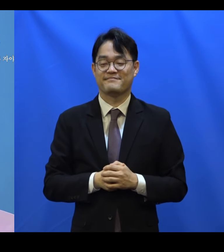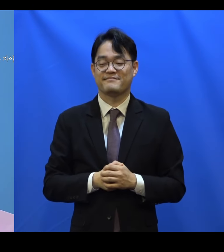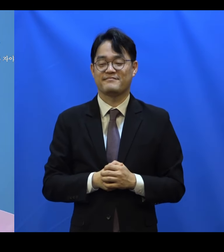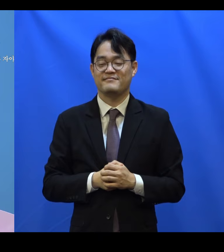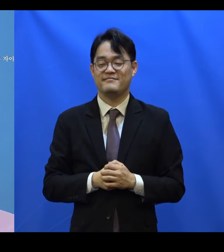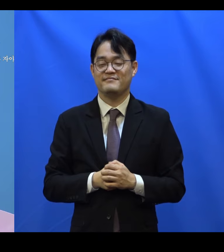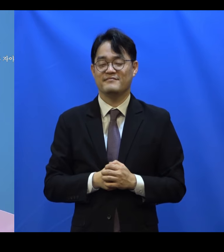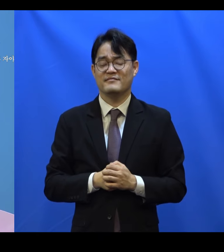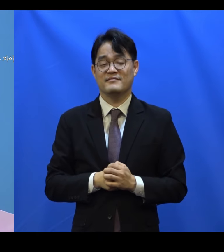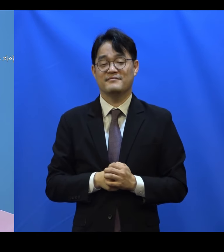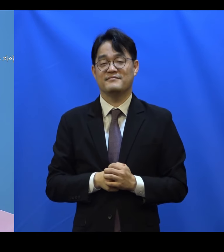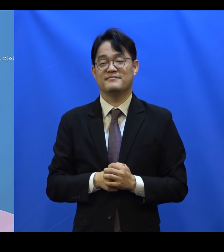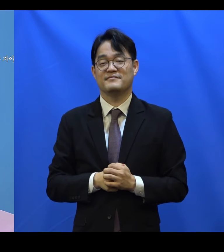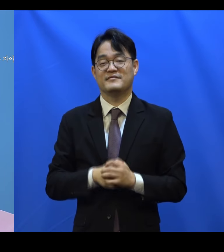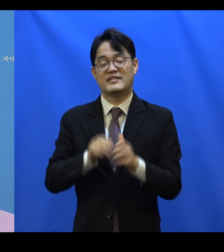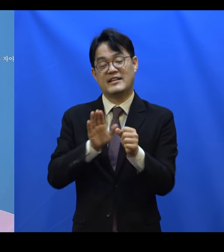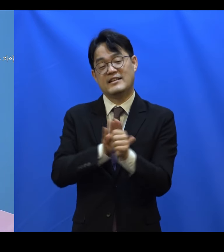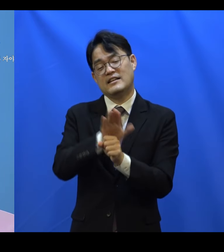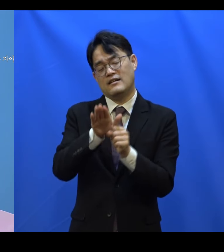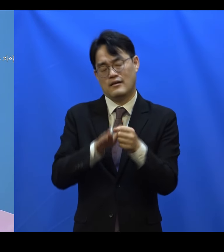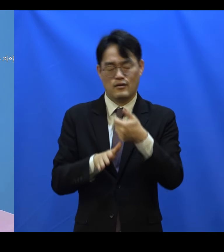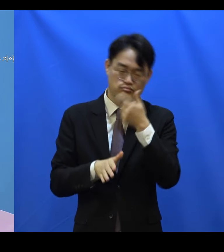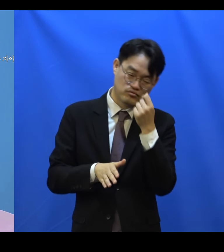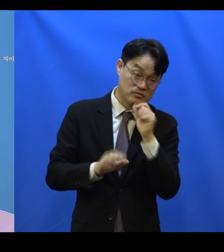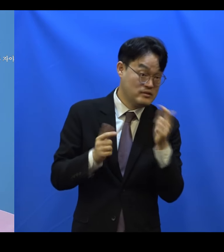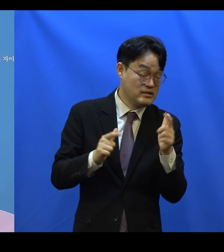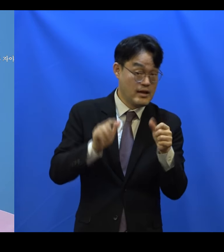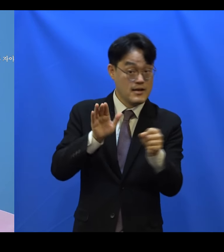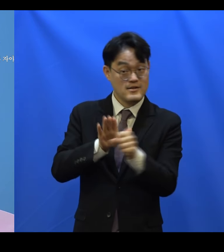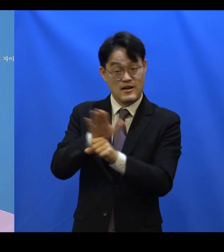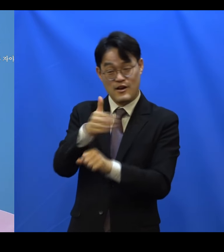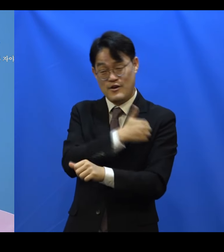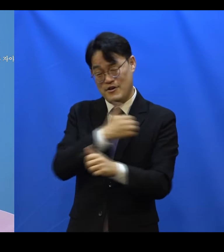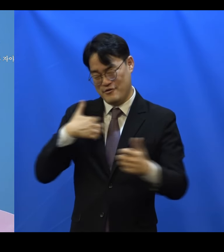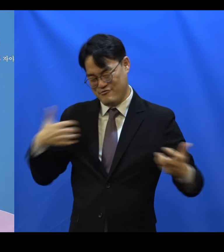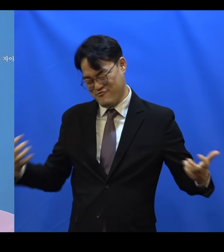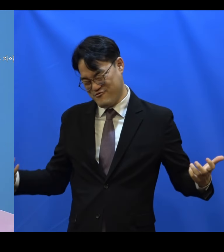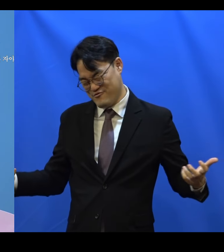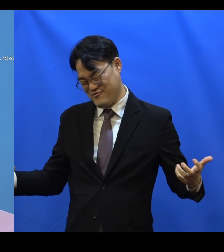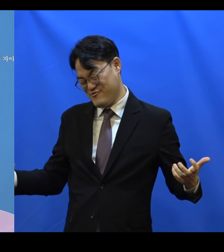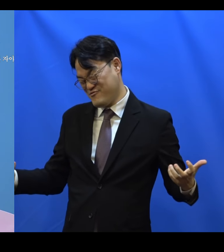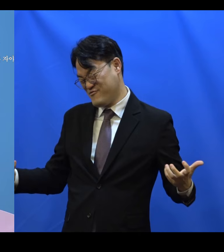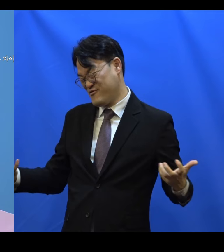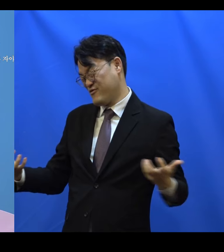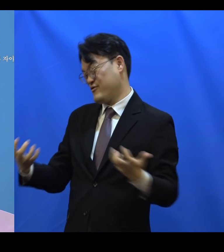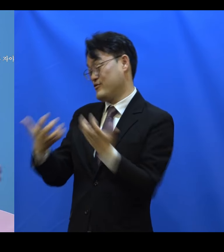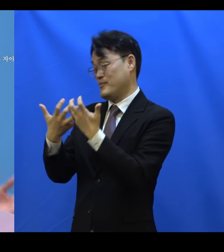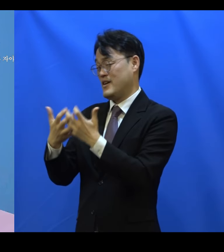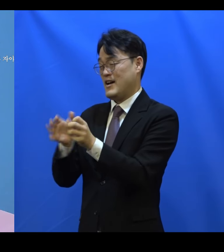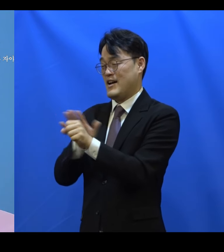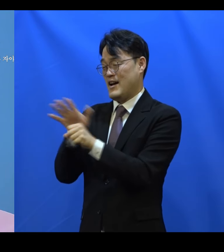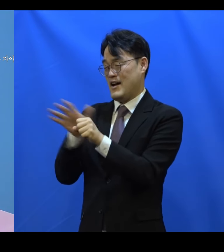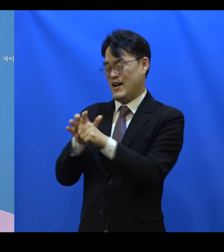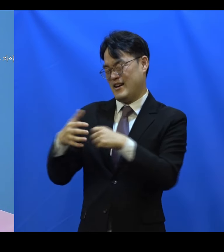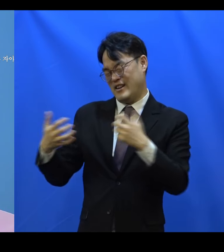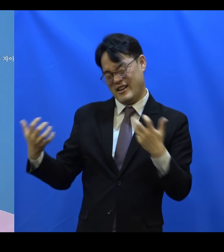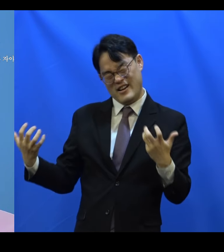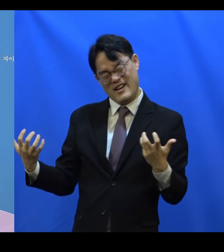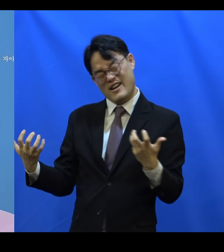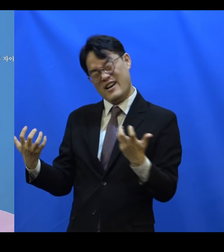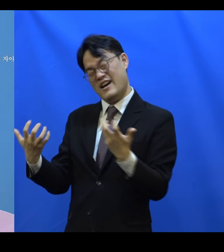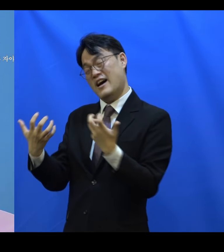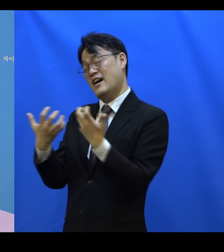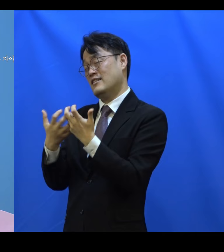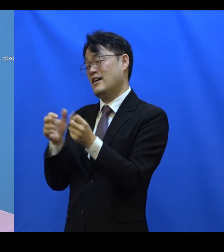이 사랑의 결핍이 아니고 사랑에 충만해서 너무 압도하는 사랑으로 인해서 기진한 상태. 아무것도 할 수가 없어.